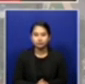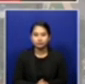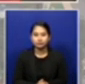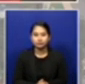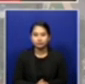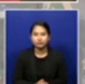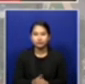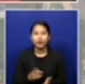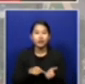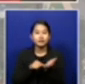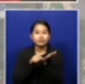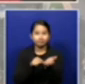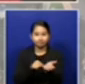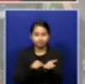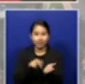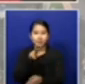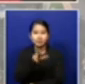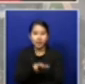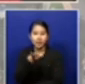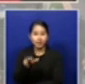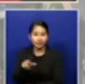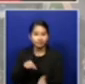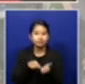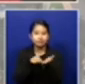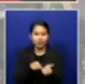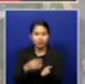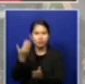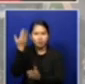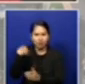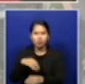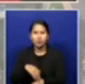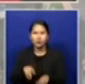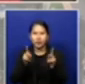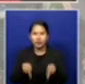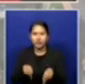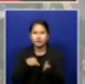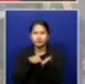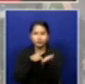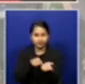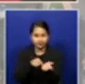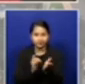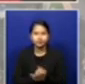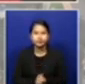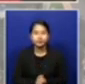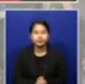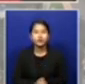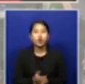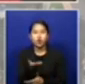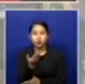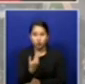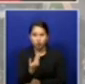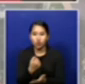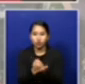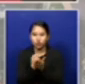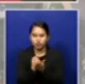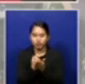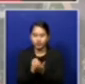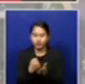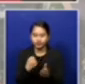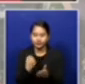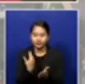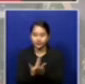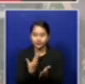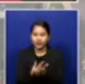ข้อเสนอของทางพรรคเพื่อไทยที่มีต่อรัฐบาลเคยเสนอไปอยากขอให้เร่งจ่ายเงินเยียวยาภัยแล้